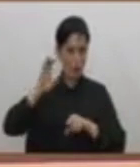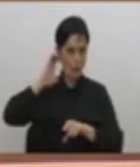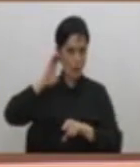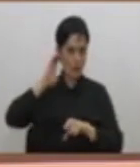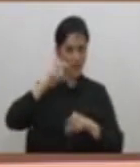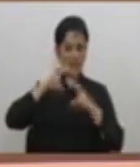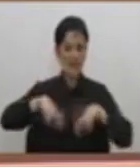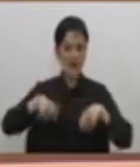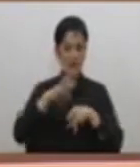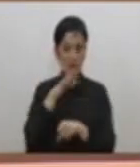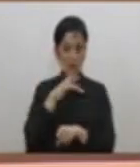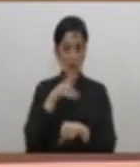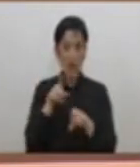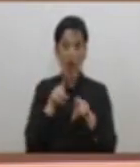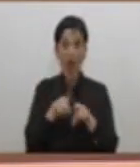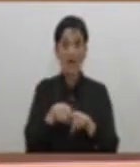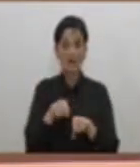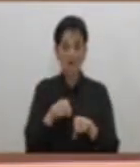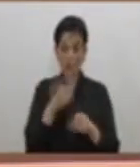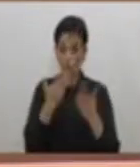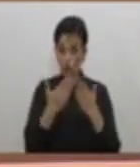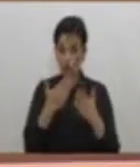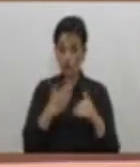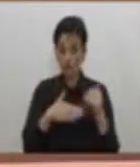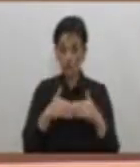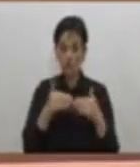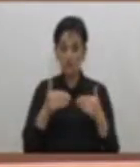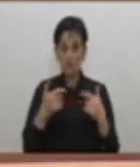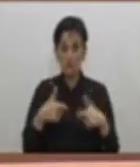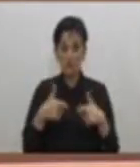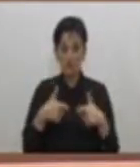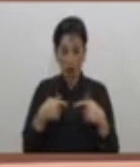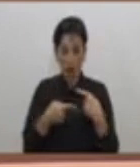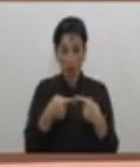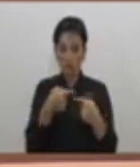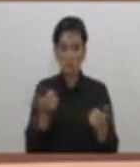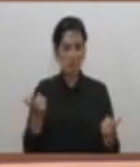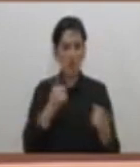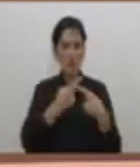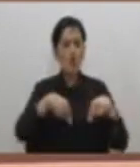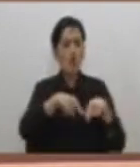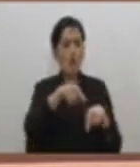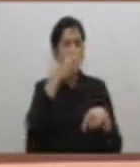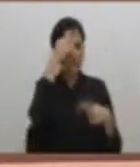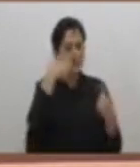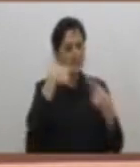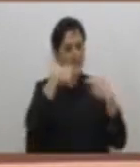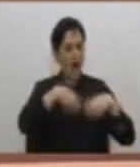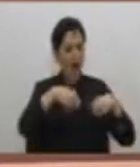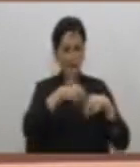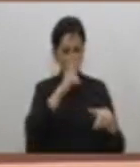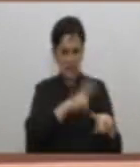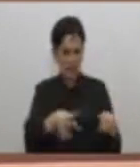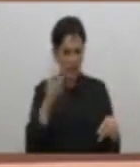განსახილველად. Ასეთი მანკიერი პრაქტიკა თუ დამკვიდრდა, საერთოდ აზრი დაეკარგება საკომიტეტო განხილვებს, ვინაიდან